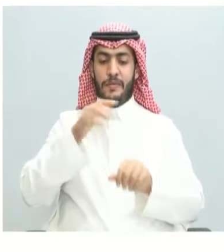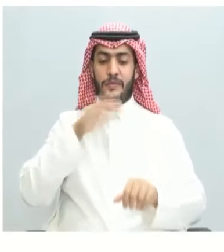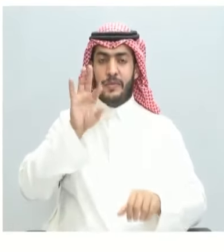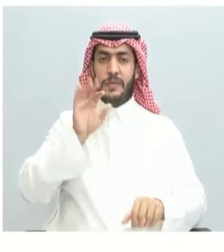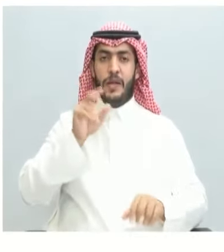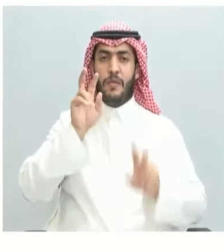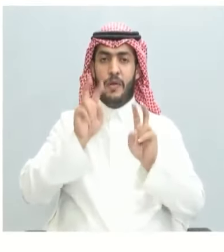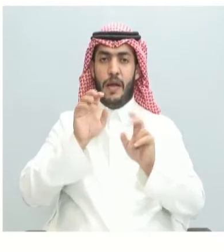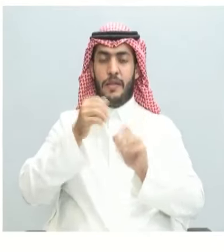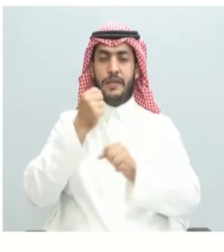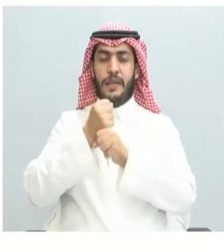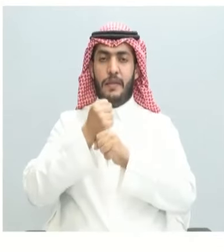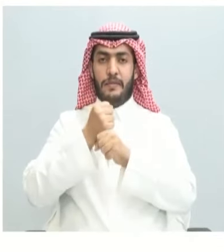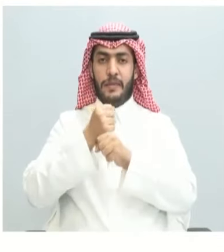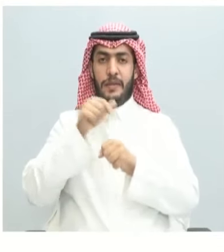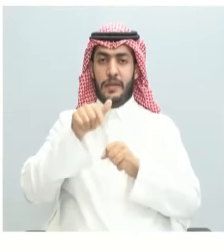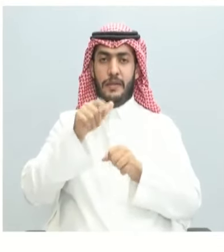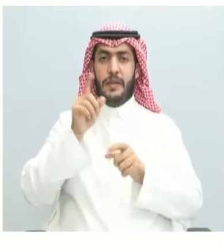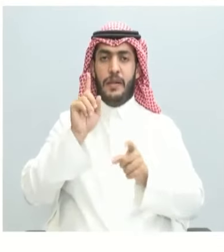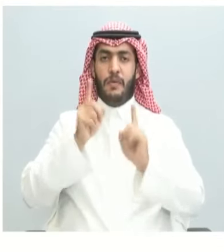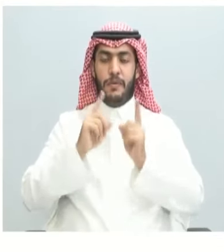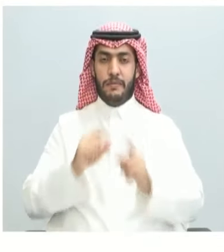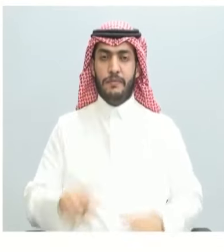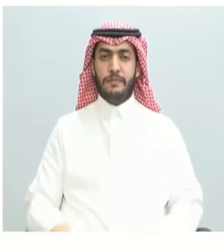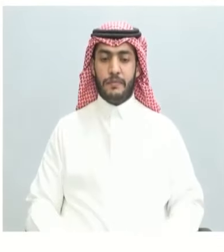ايقافها من خلال استخدام تلك